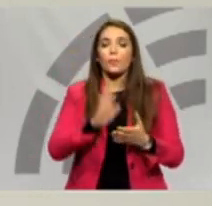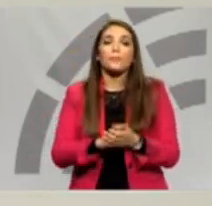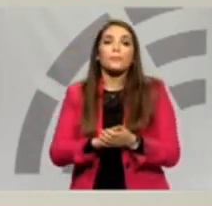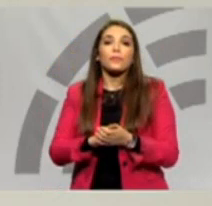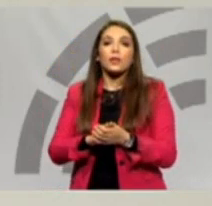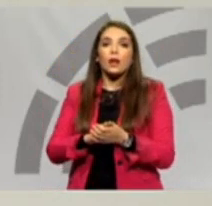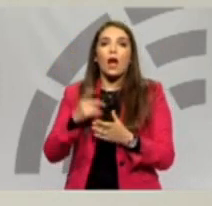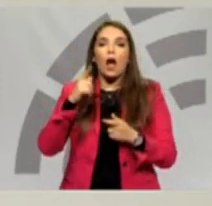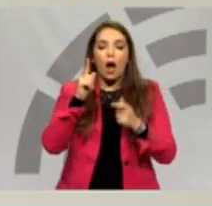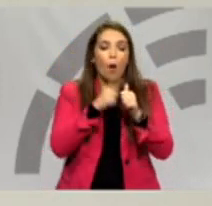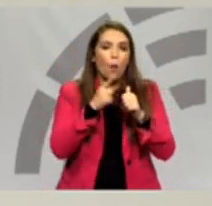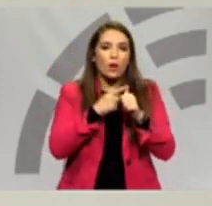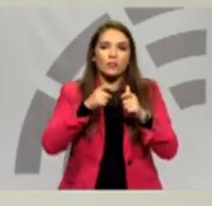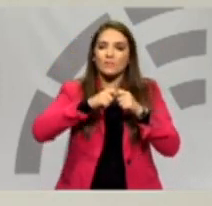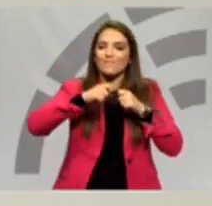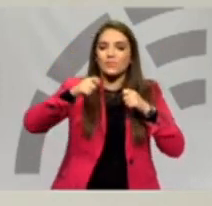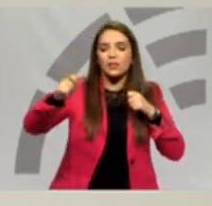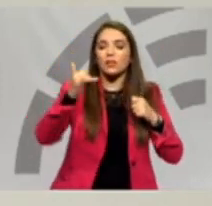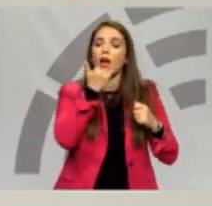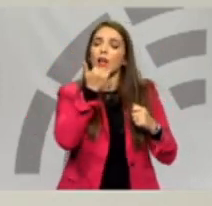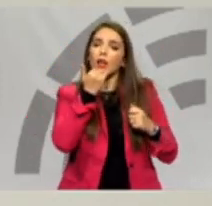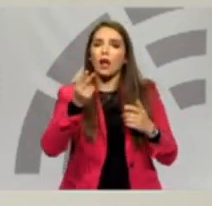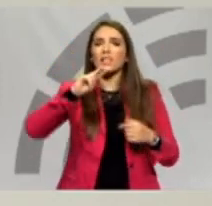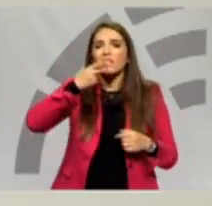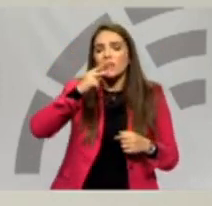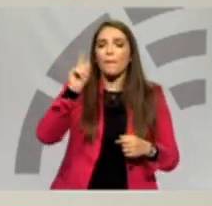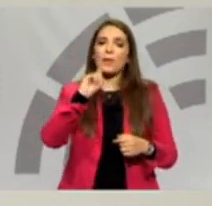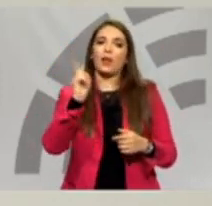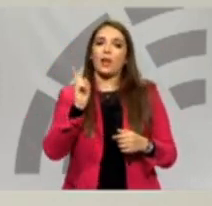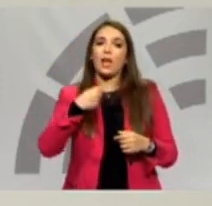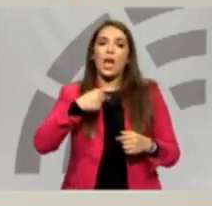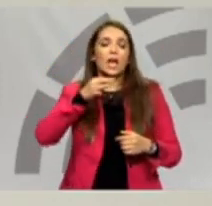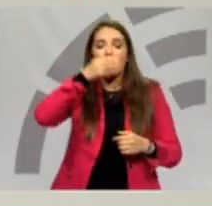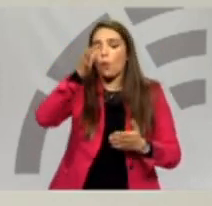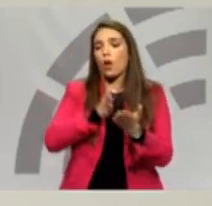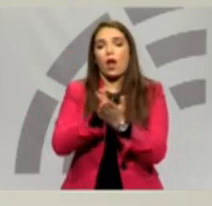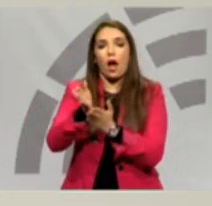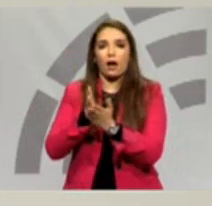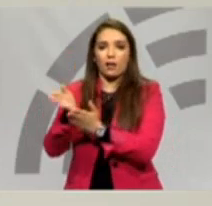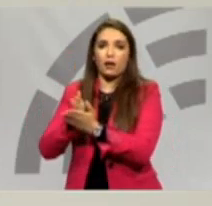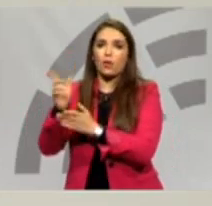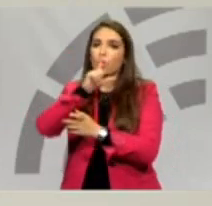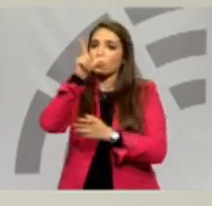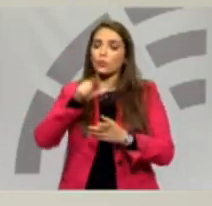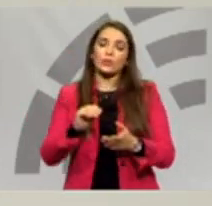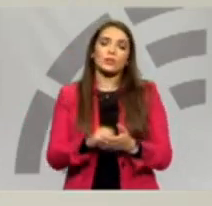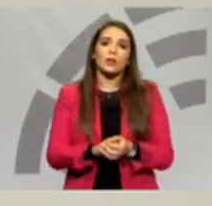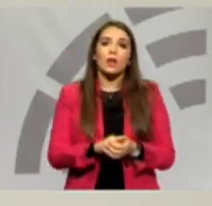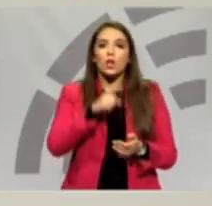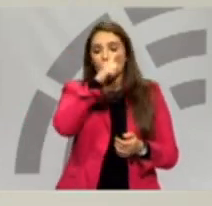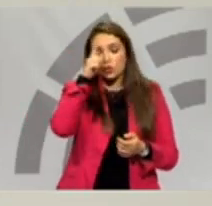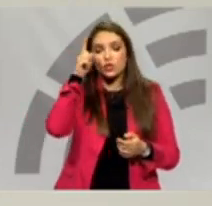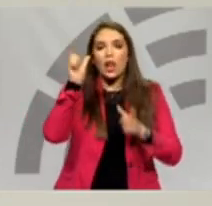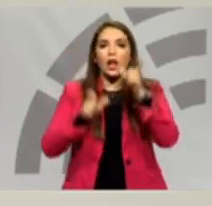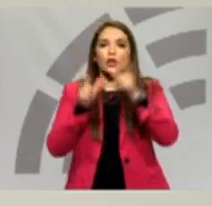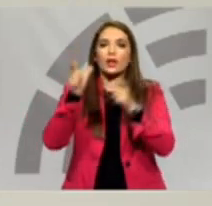هي الابتعاد على المخالفات والمعود الزفه ايضا بصدق الاعمال والاخلاص لكم وللوطن ون وان شاء الله الامل